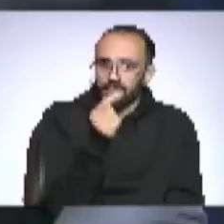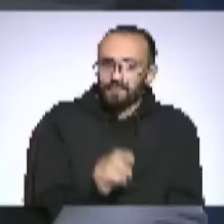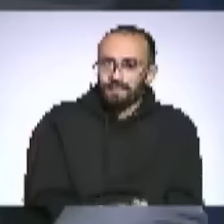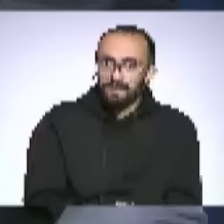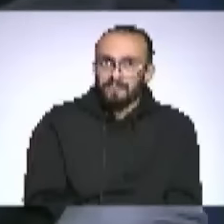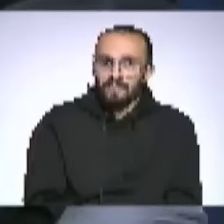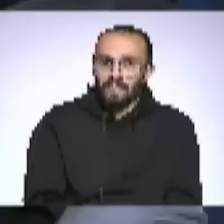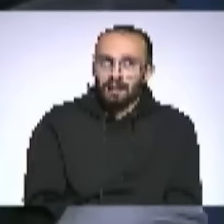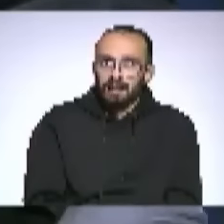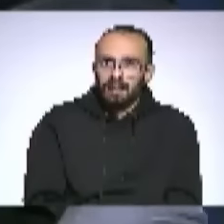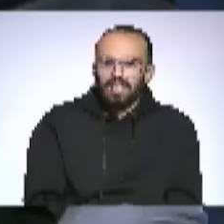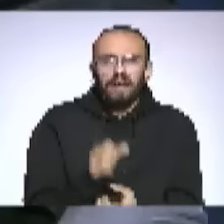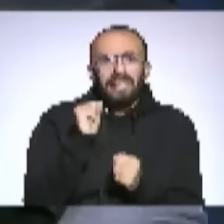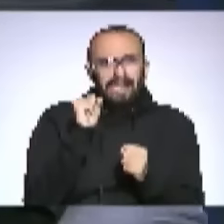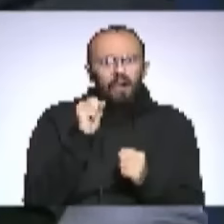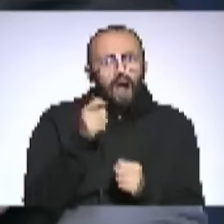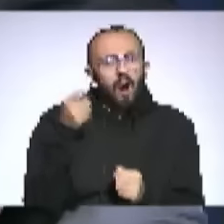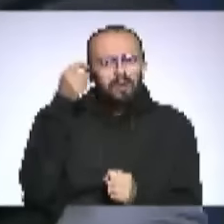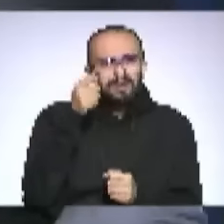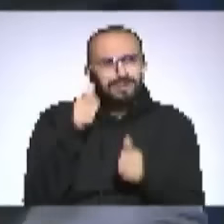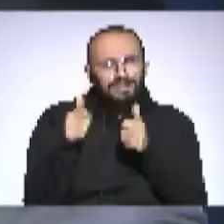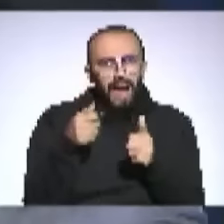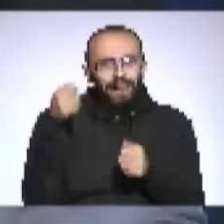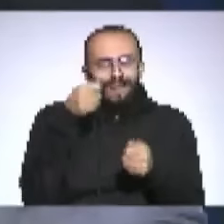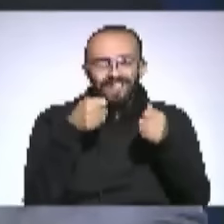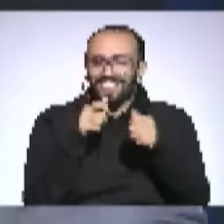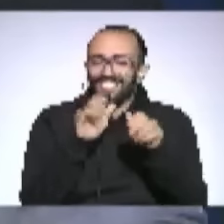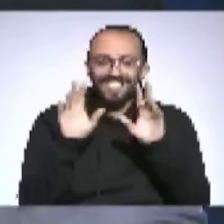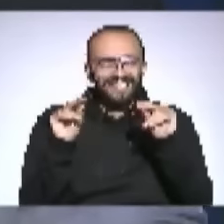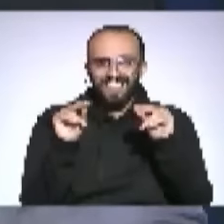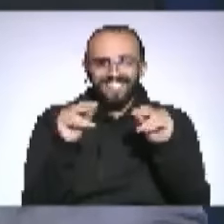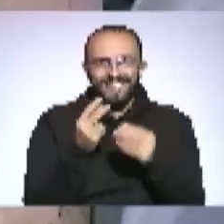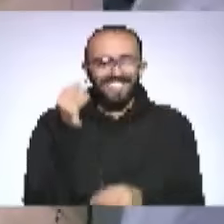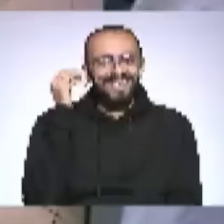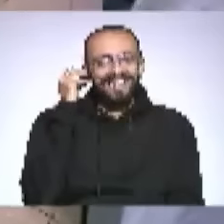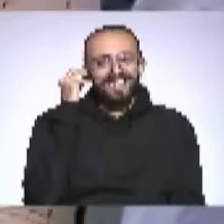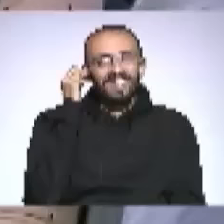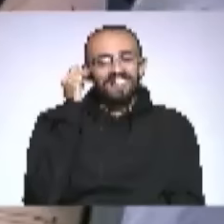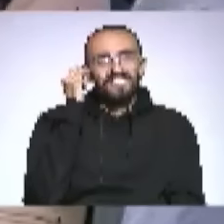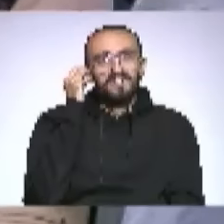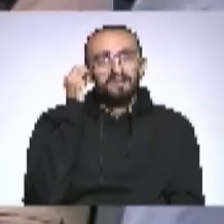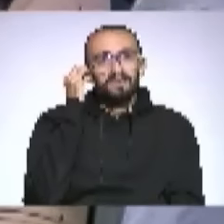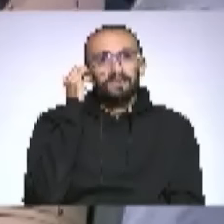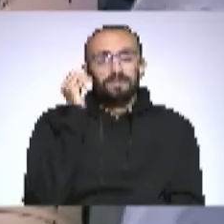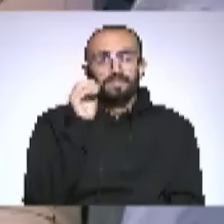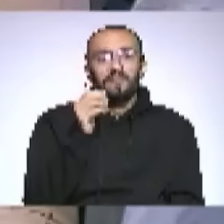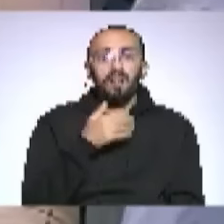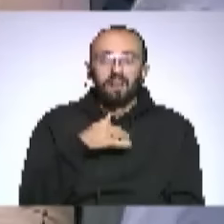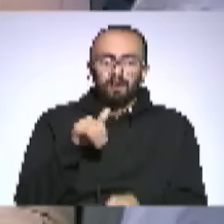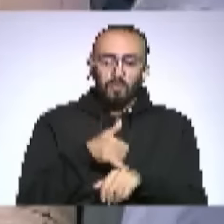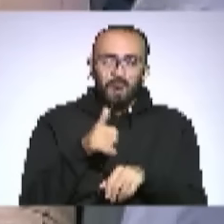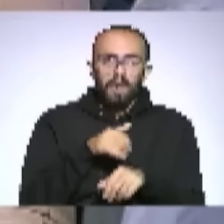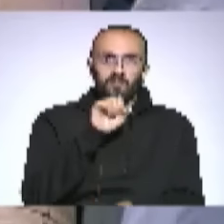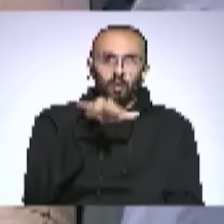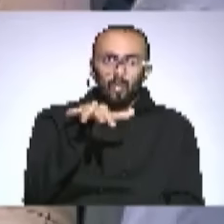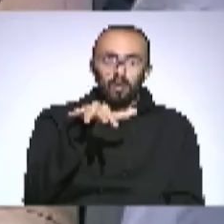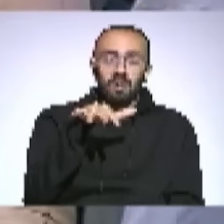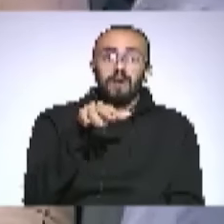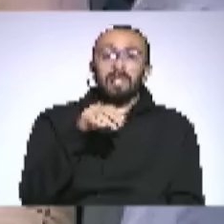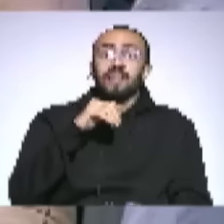اعلى ولا قوي الاعلى الاثنين زي بعض الاثنين زي بعض انا مخطوبه بقي خمس شهور متفقين على